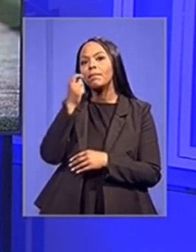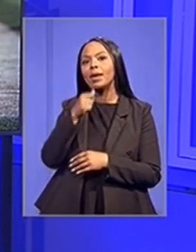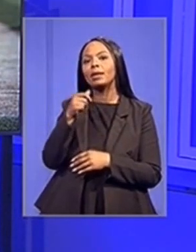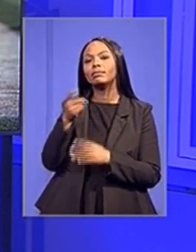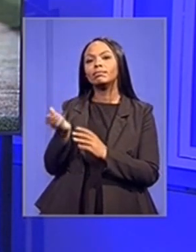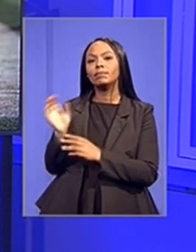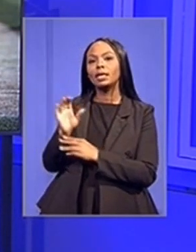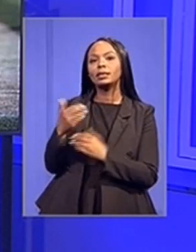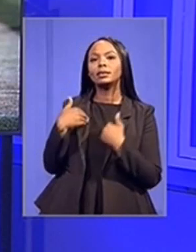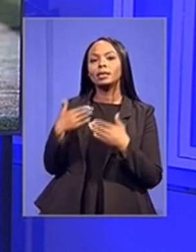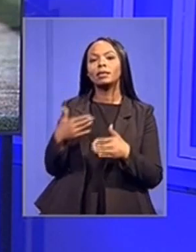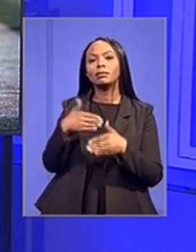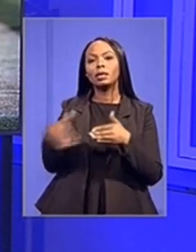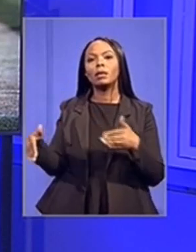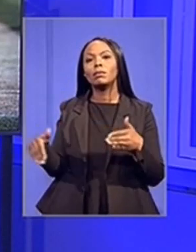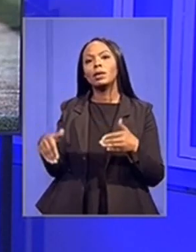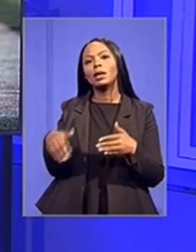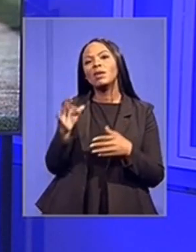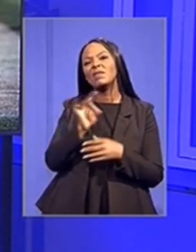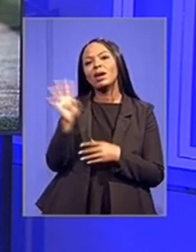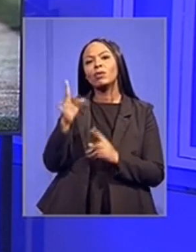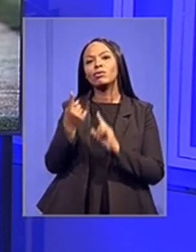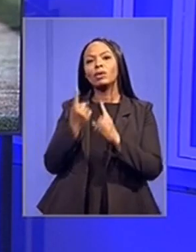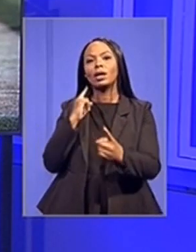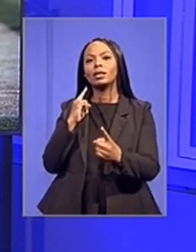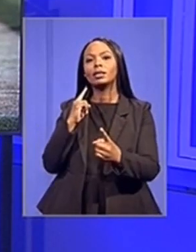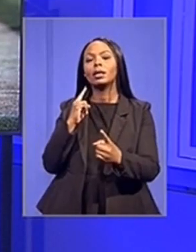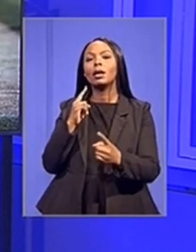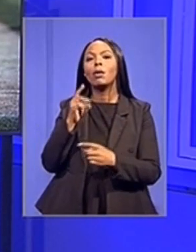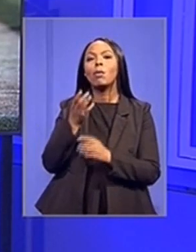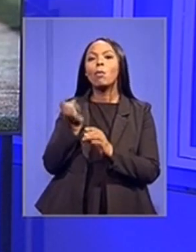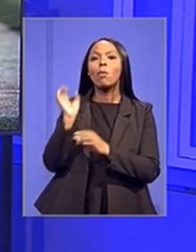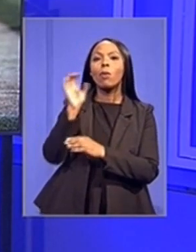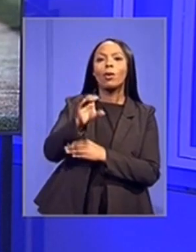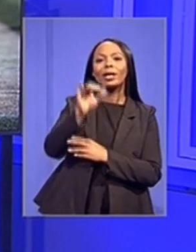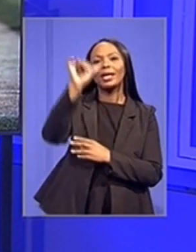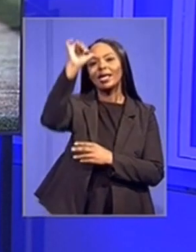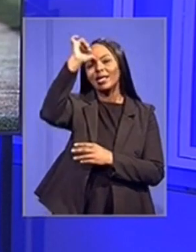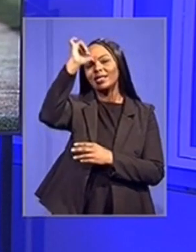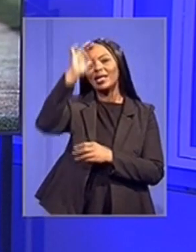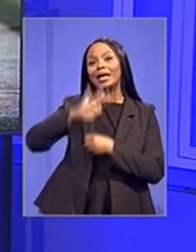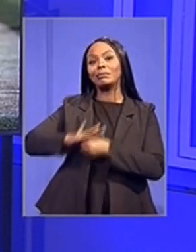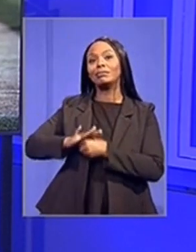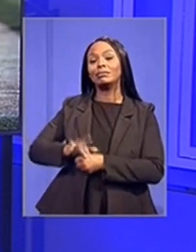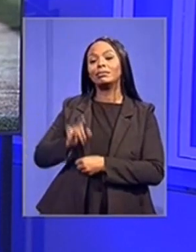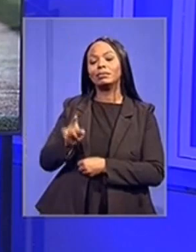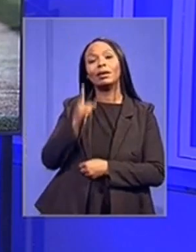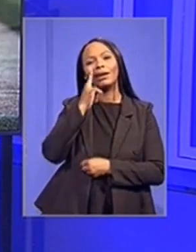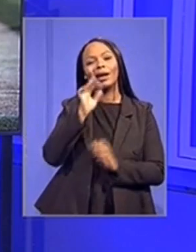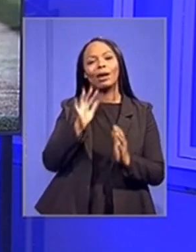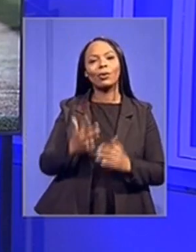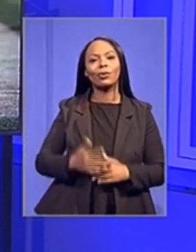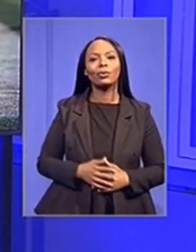Markram o tswile a ena dirane e le nngwe fela e le ha di-bowlers tsa India di ne di mmeile tlasa kgatello ha re bone dintlhakgolo.